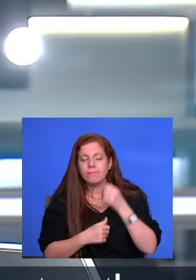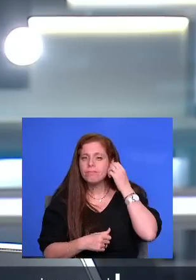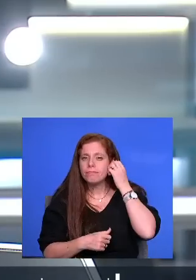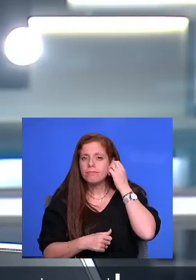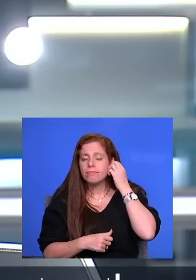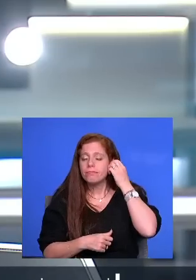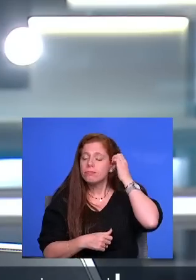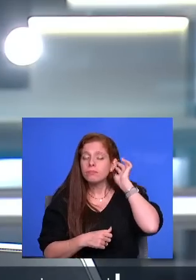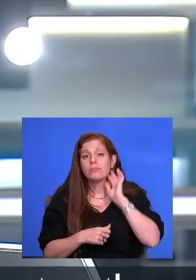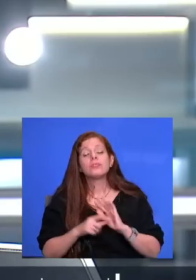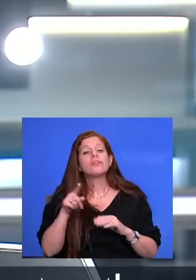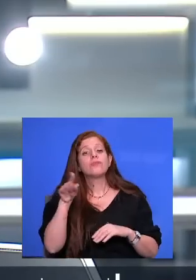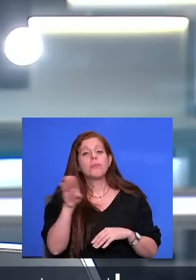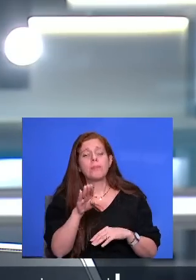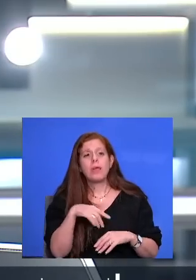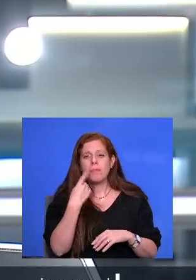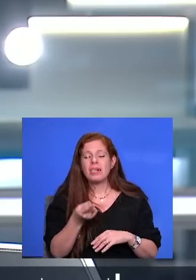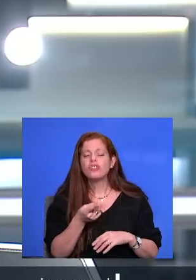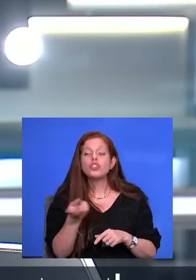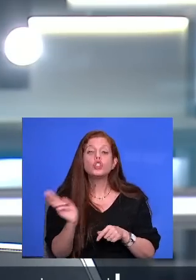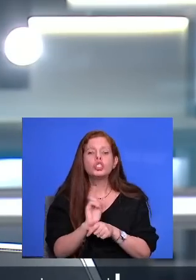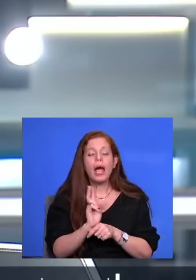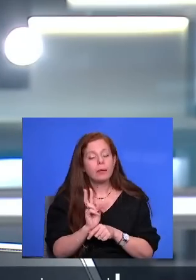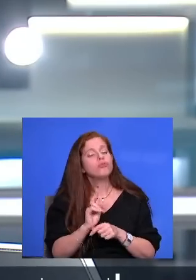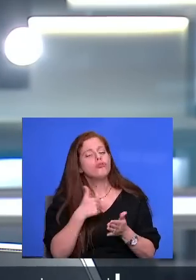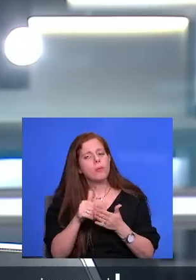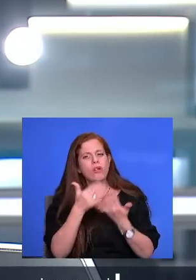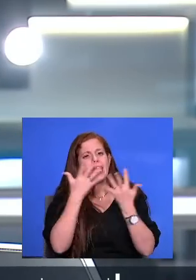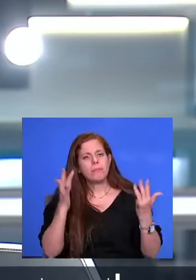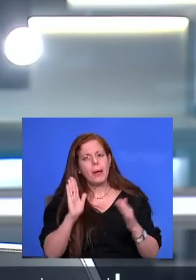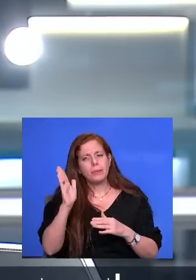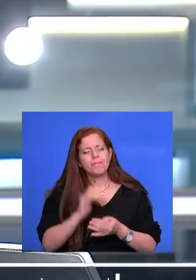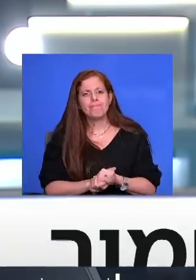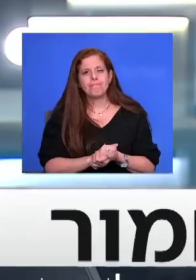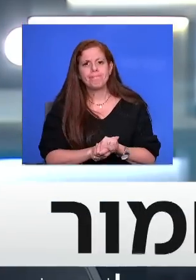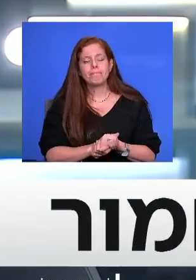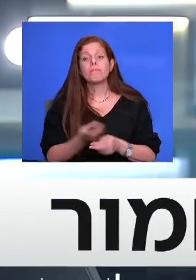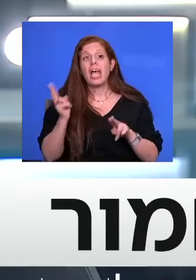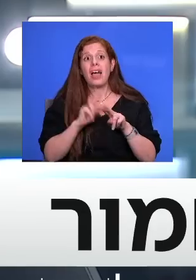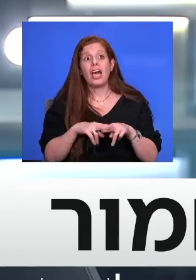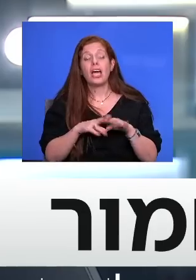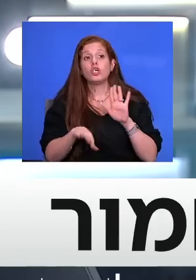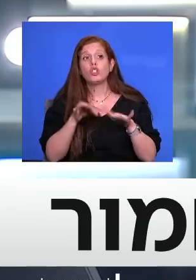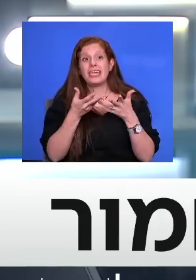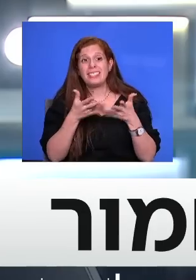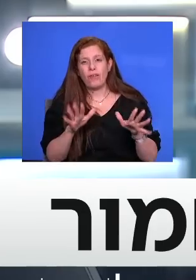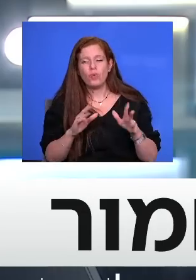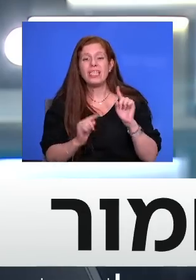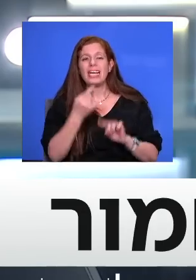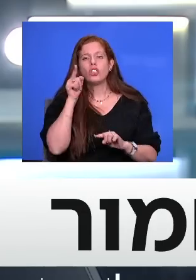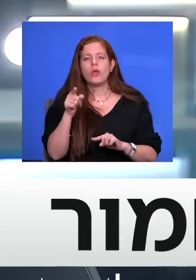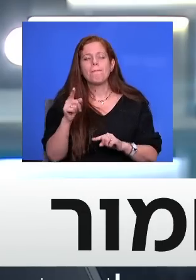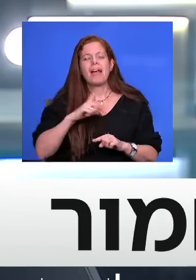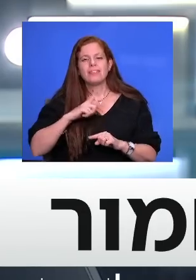ומסיבת נתניהו נמסר מדובר בגיבובי שקרים שהתבררו בהמשך. אחרי שחשפנו כאן תגרית חריגה שבה כוח צה"ל ירה לעבר